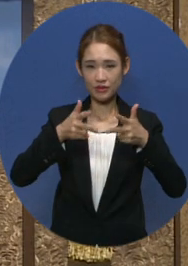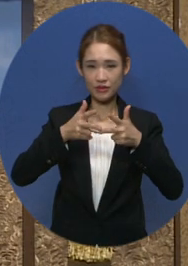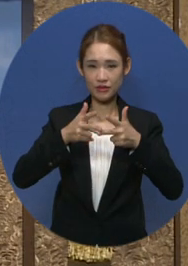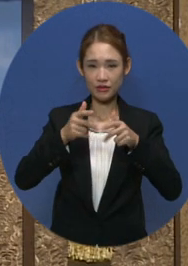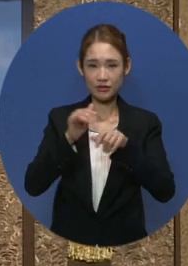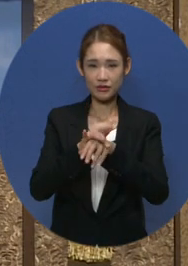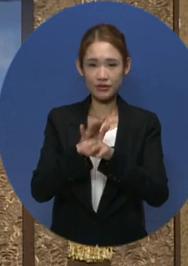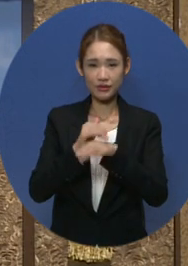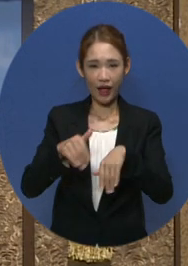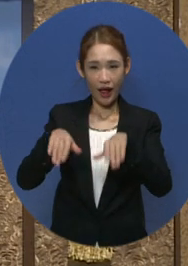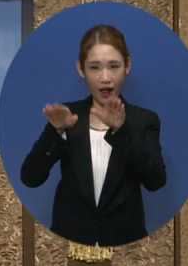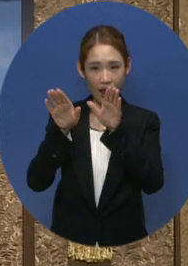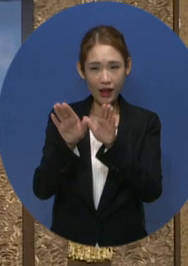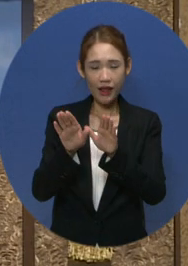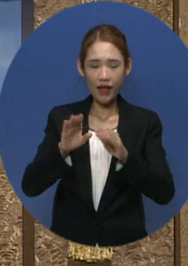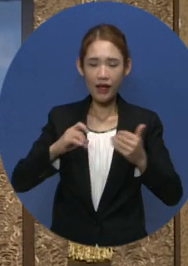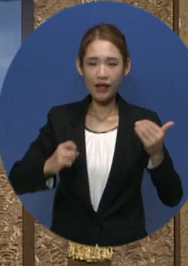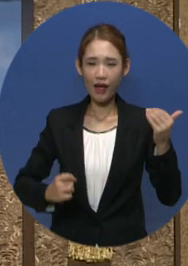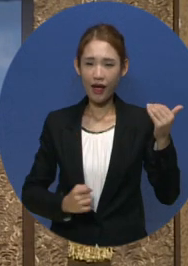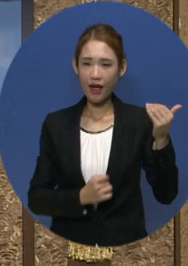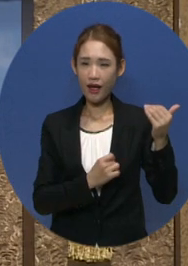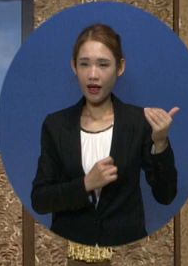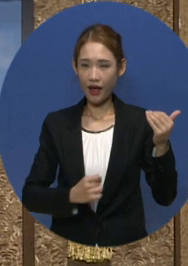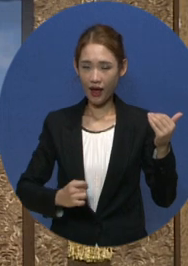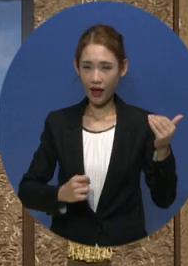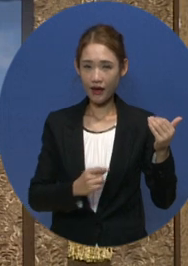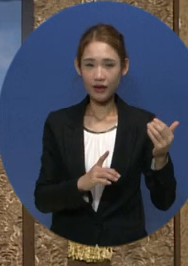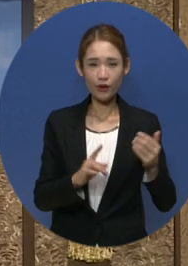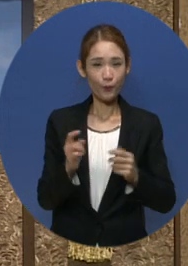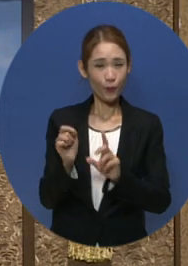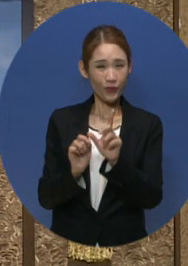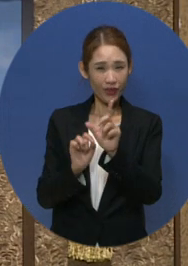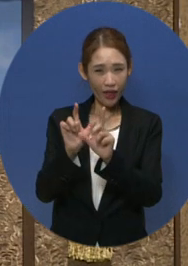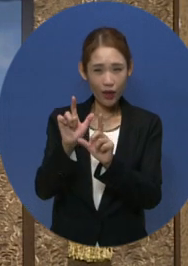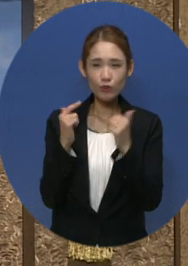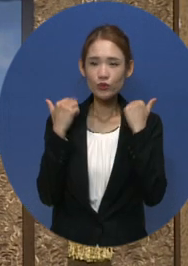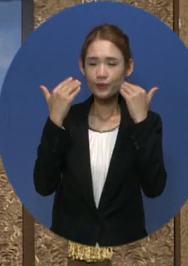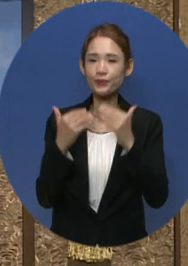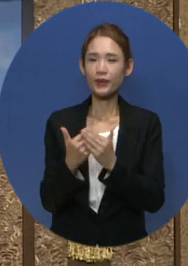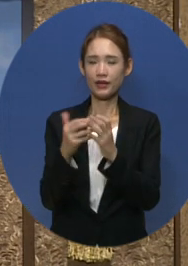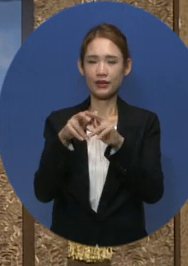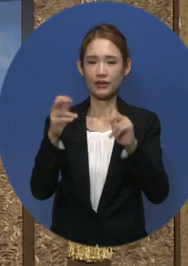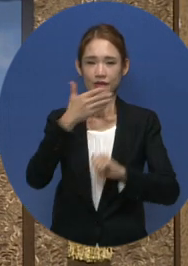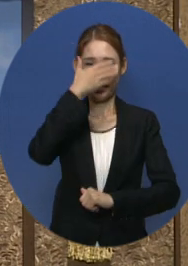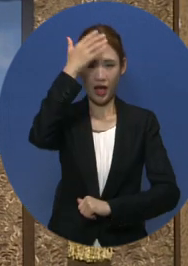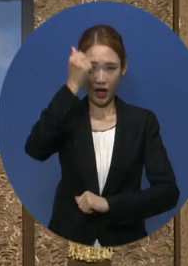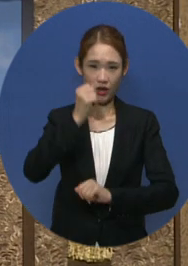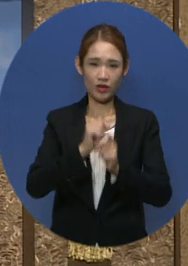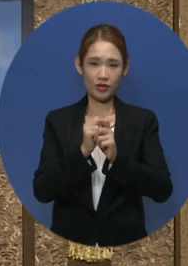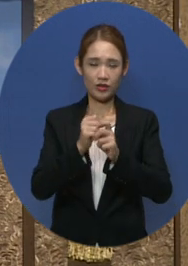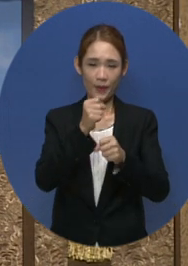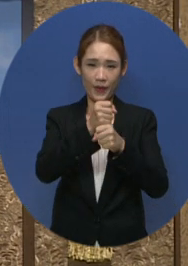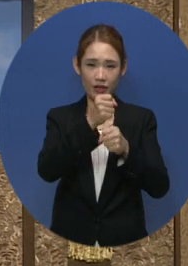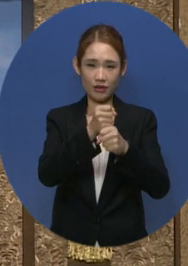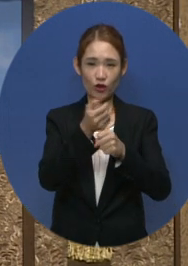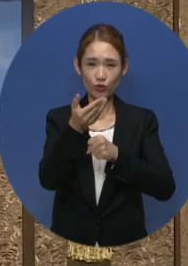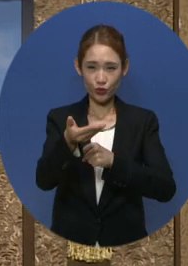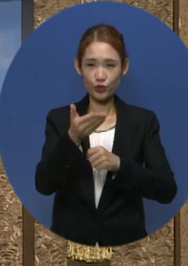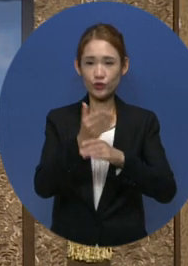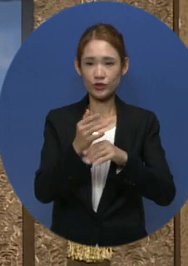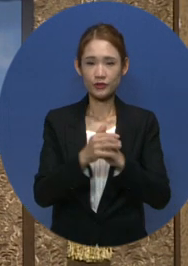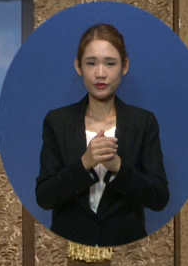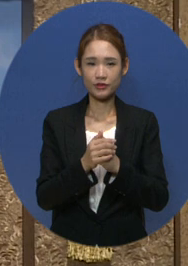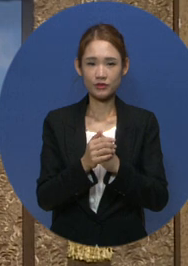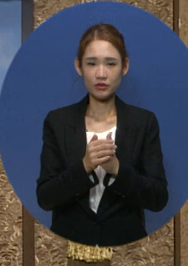날개 첼로 앙상블이 있어요. 네. 주로 이제 발달 장애인 청소년들을 대상으로 구성되어 있어서